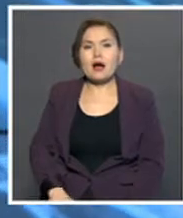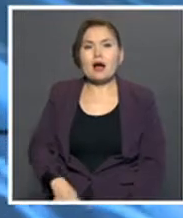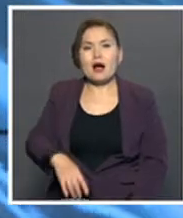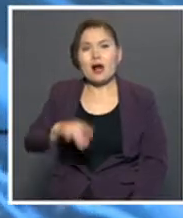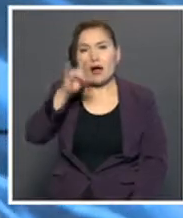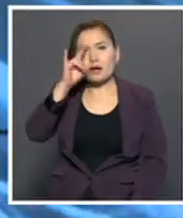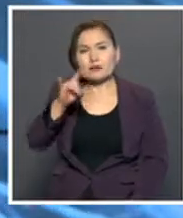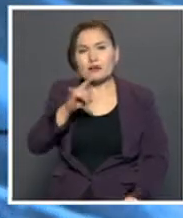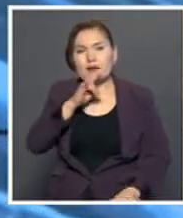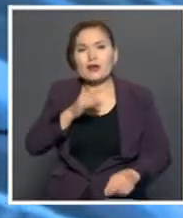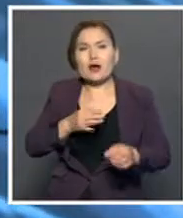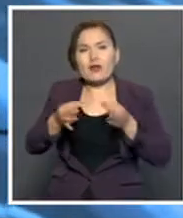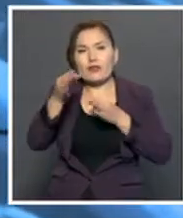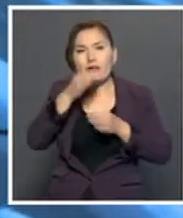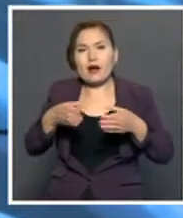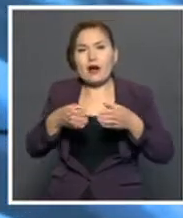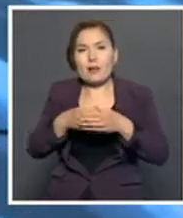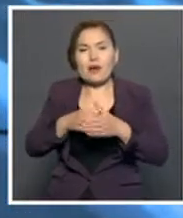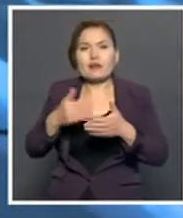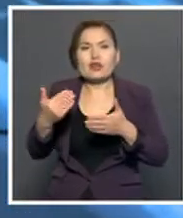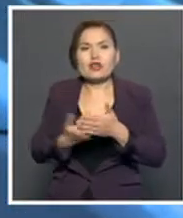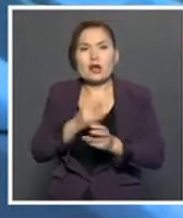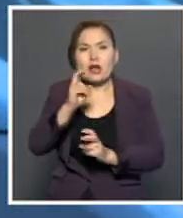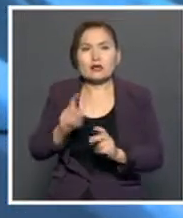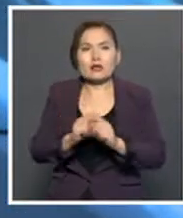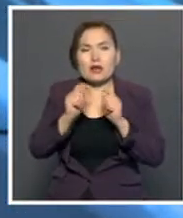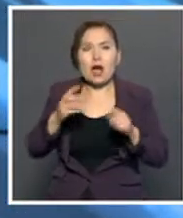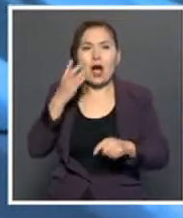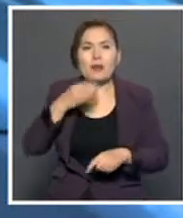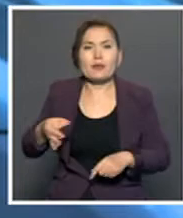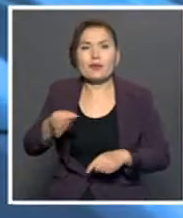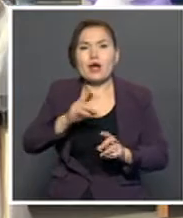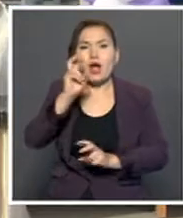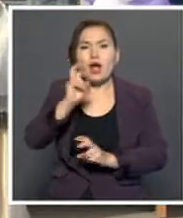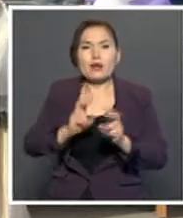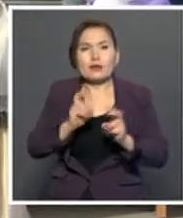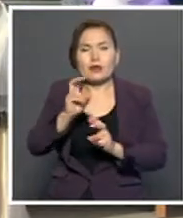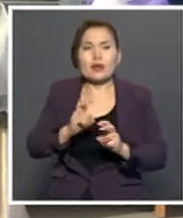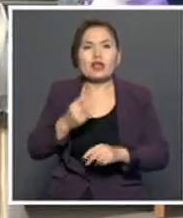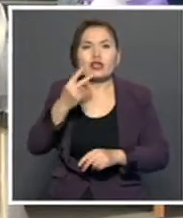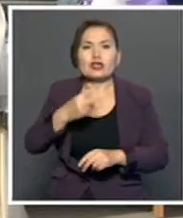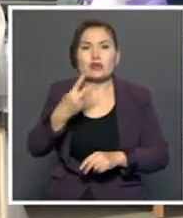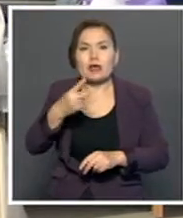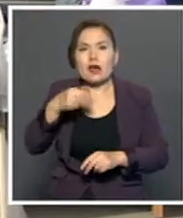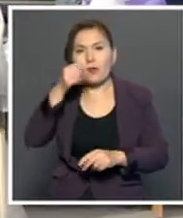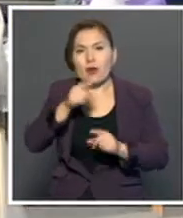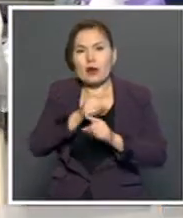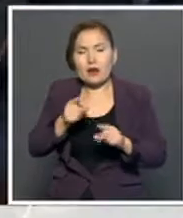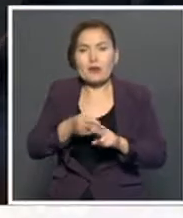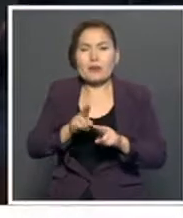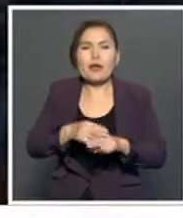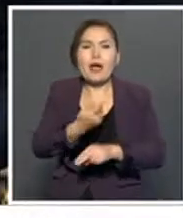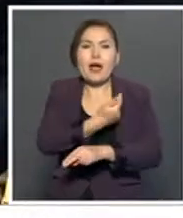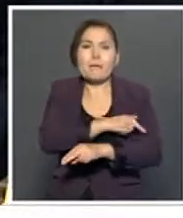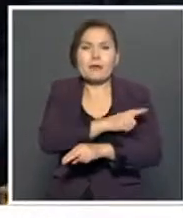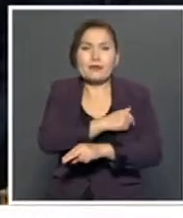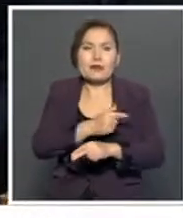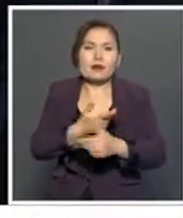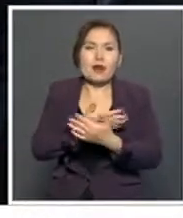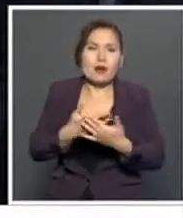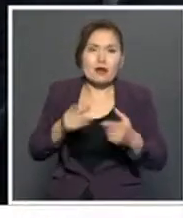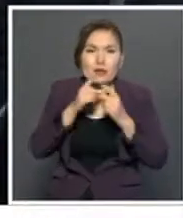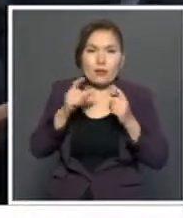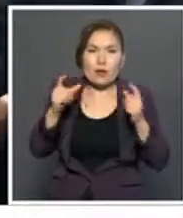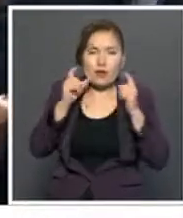Қазақстандық Дойче фармацевтикалық компаниясы жаңа зауытын ашты. Алматы облысындағы өндірістік кешен 22 жылдан бері бір реттік медициналық бұйымдар